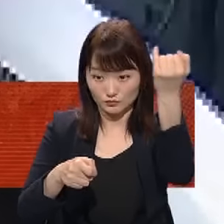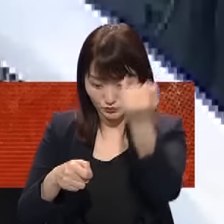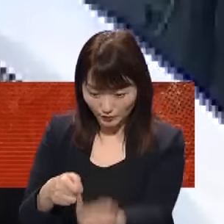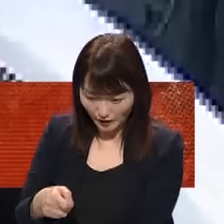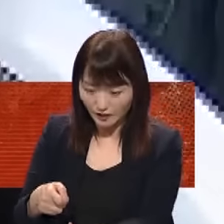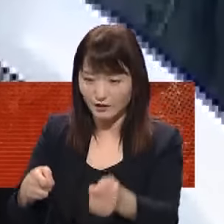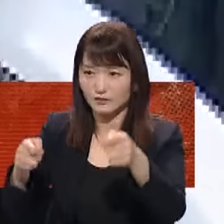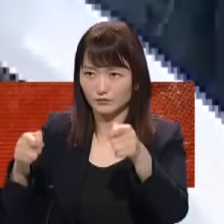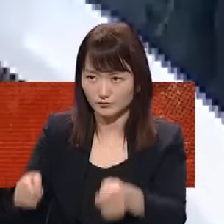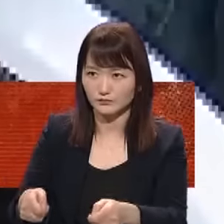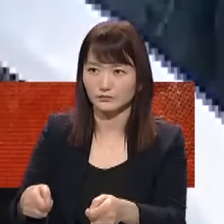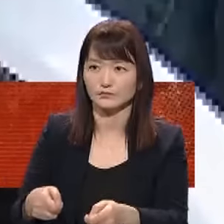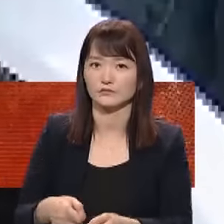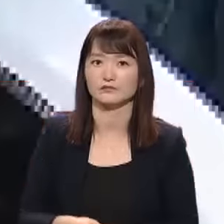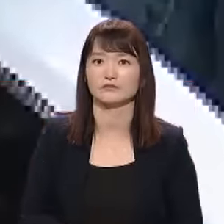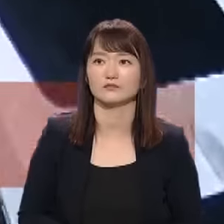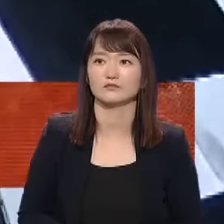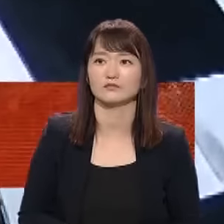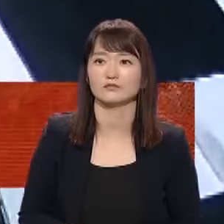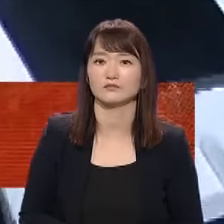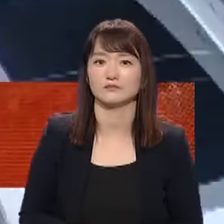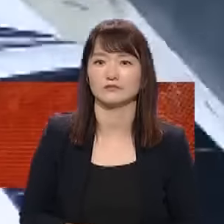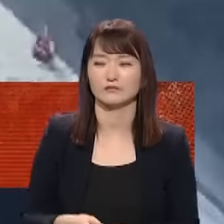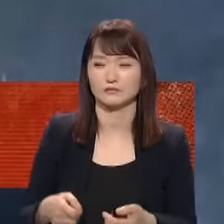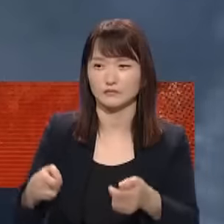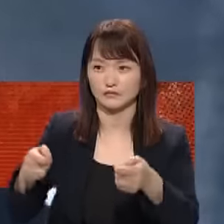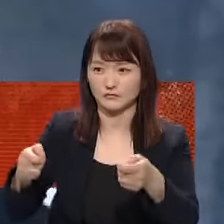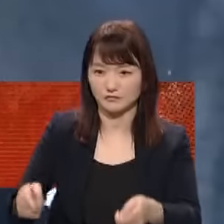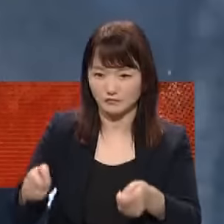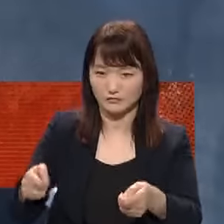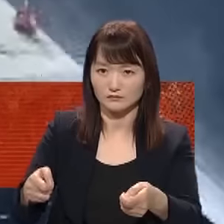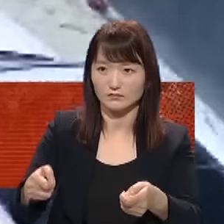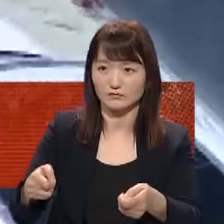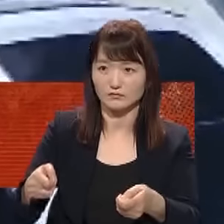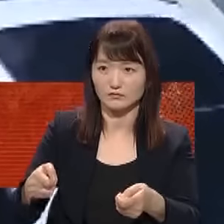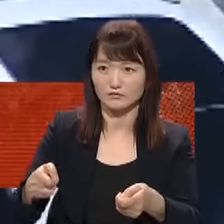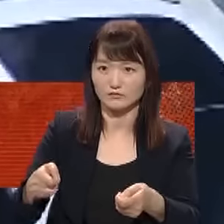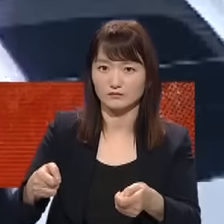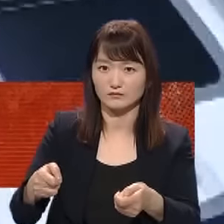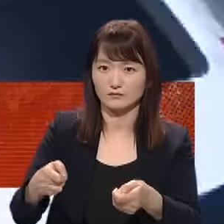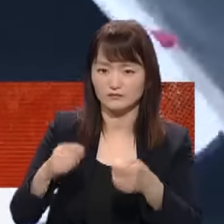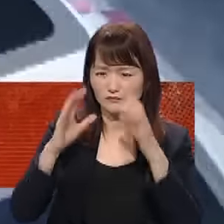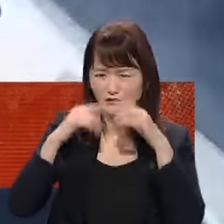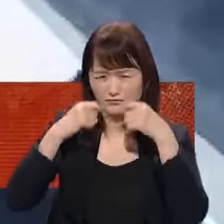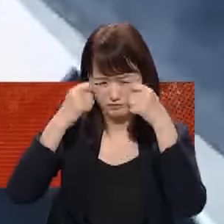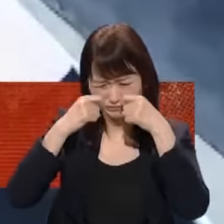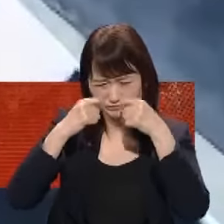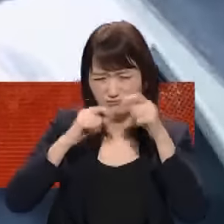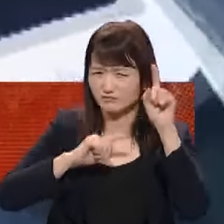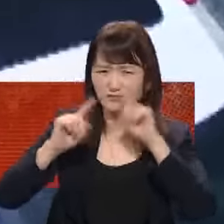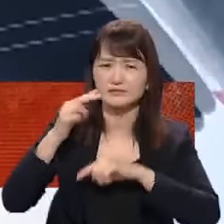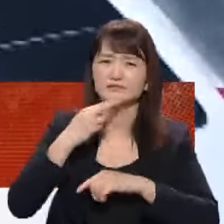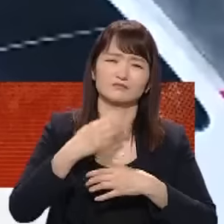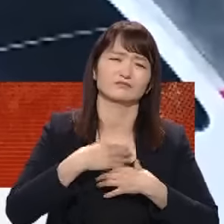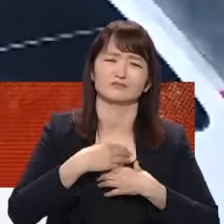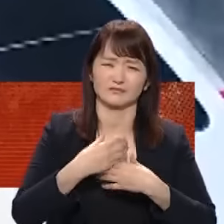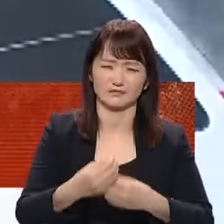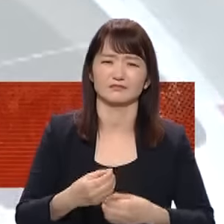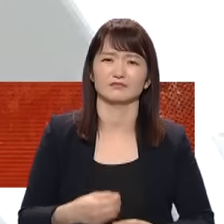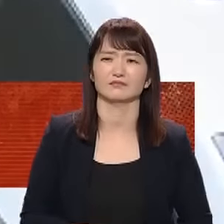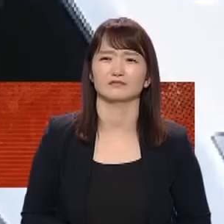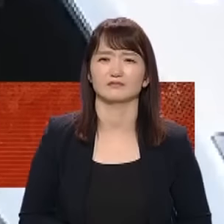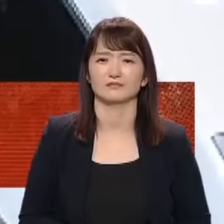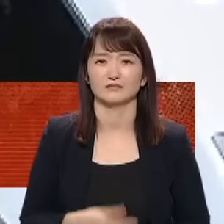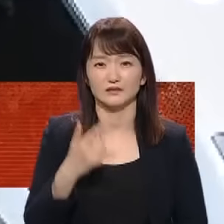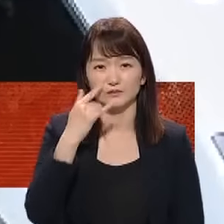떨어집니다. 어른들이 신속하게 건져 올려 달래는데 닿은 것 같은데 여전히 울고 있지만 다친 곳은 없이 무사했습니다. 아이